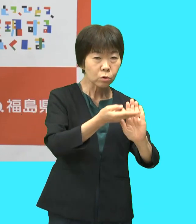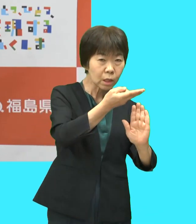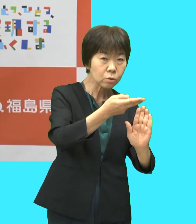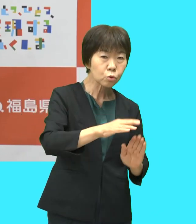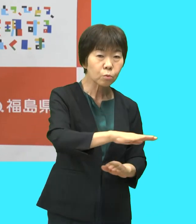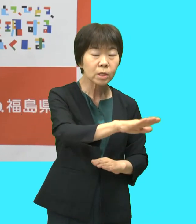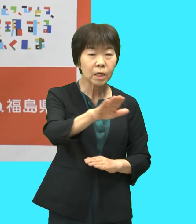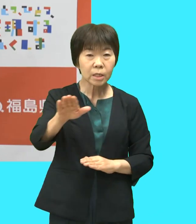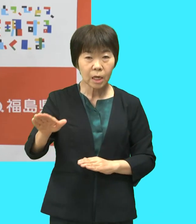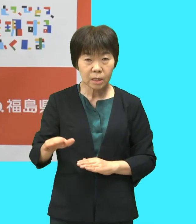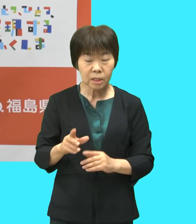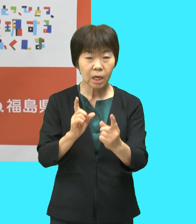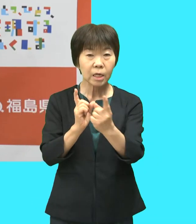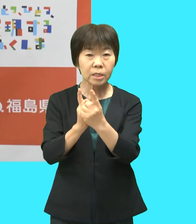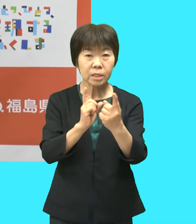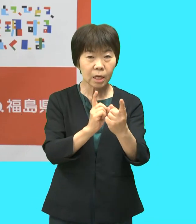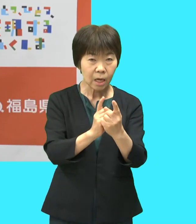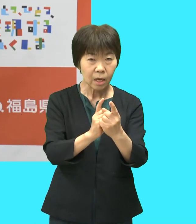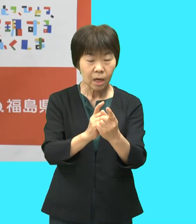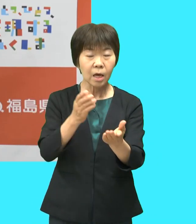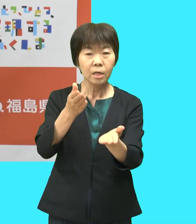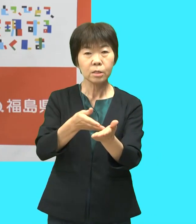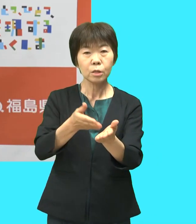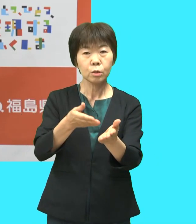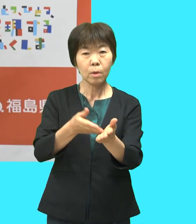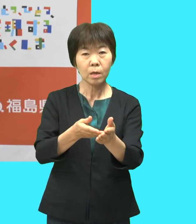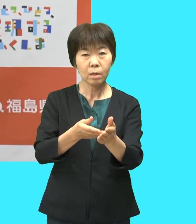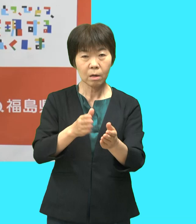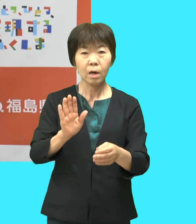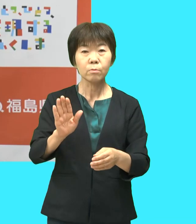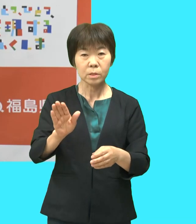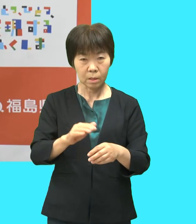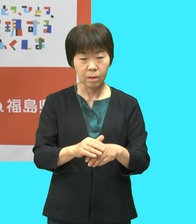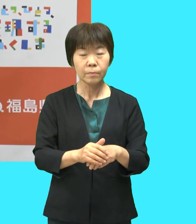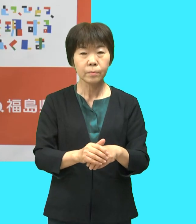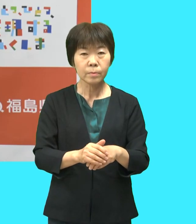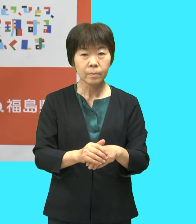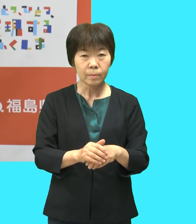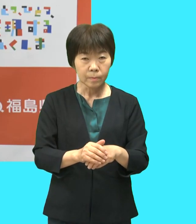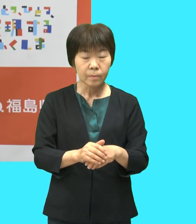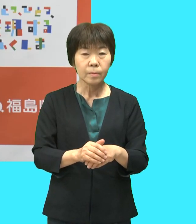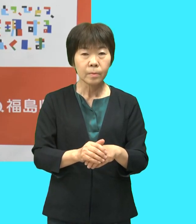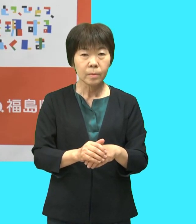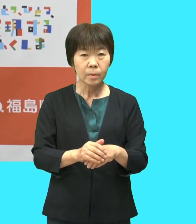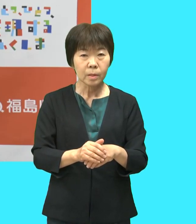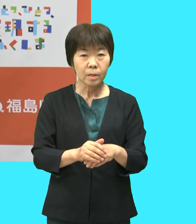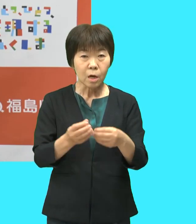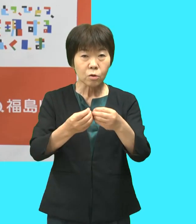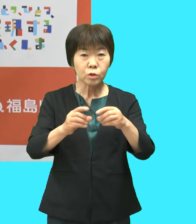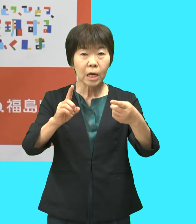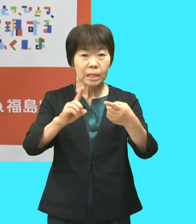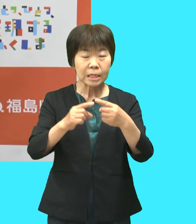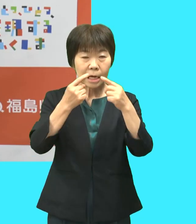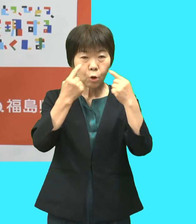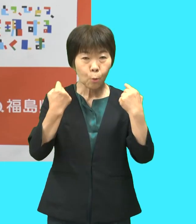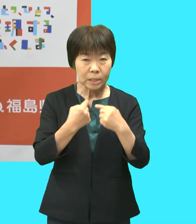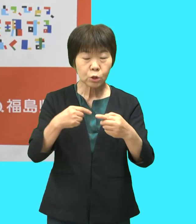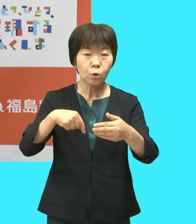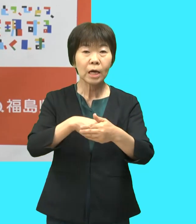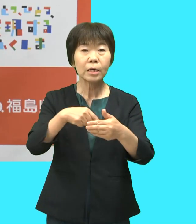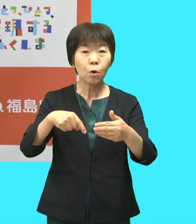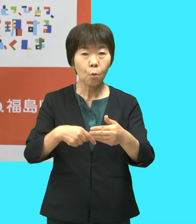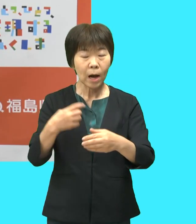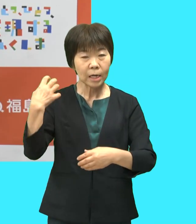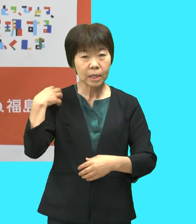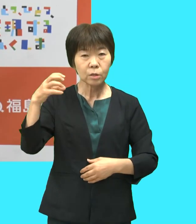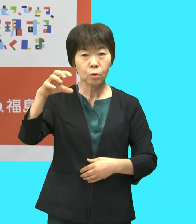して県としての説明を行っていると聞いております。従いまして、また具体的な個別の内容については